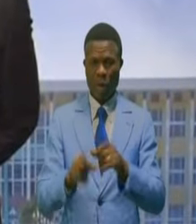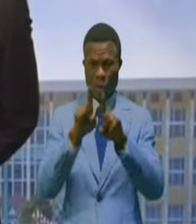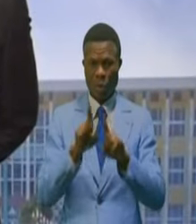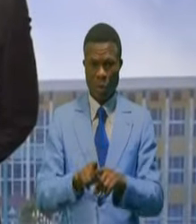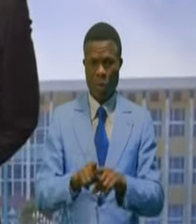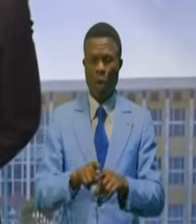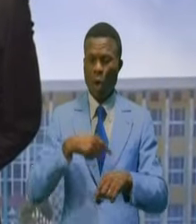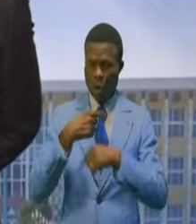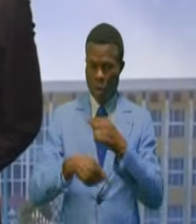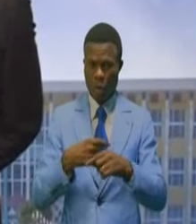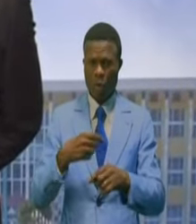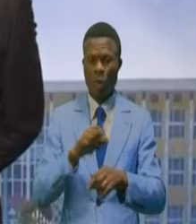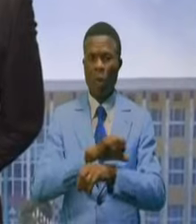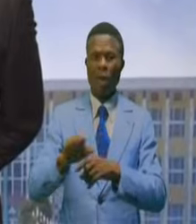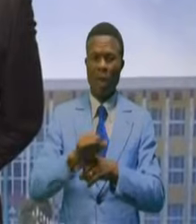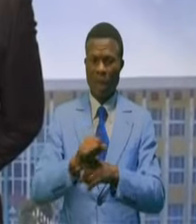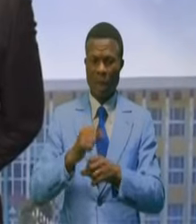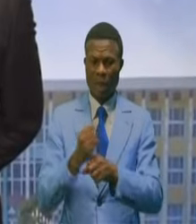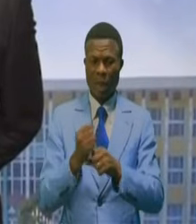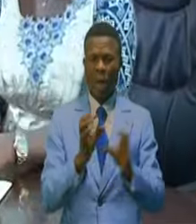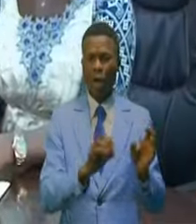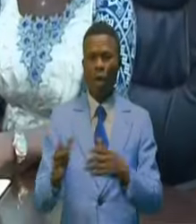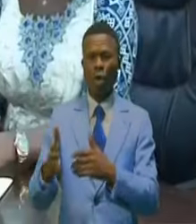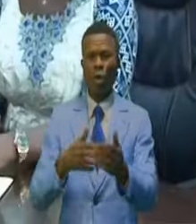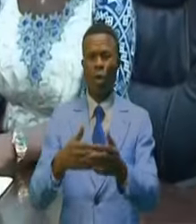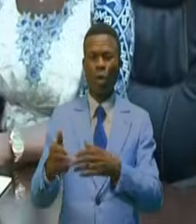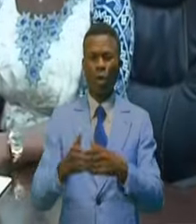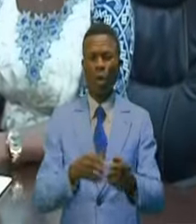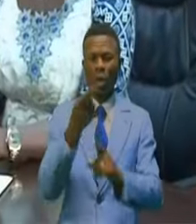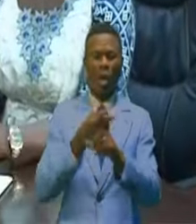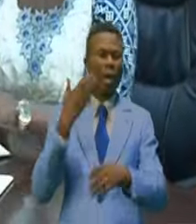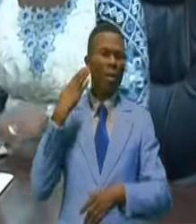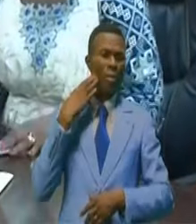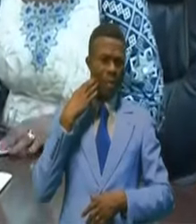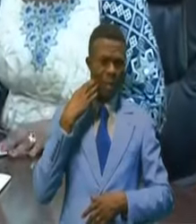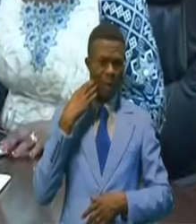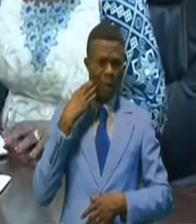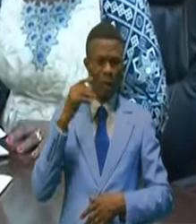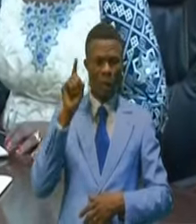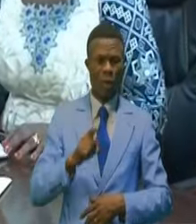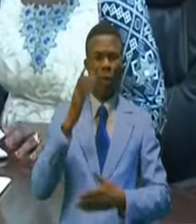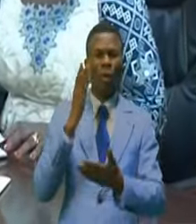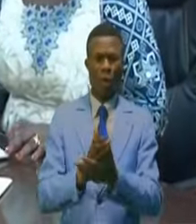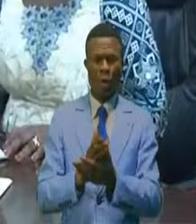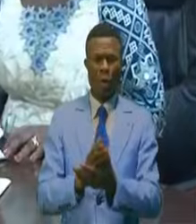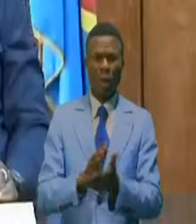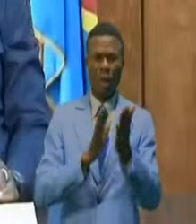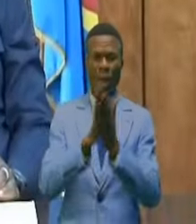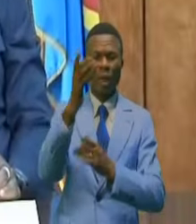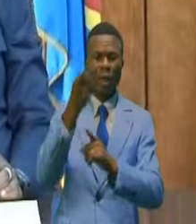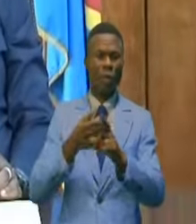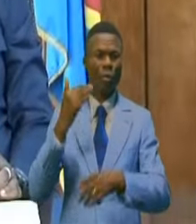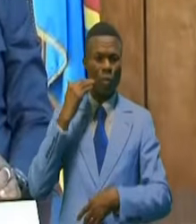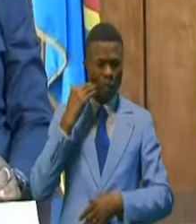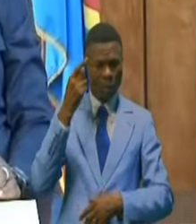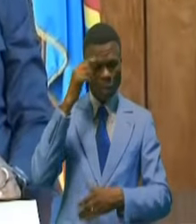nous enclenchons avec la session ordinaire de mars qui doit prendre fin le 15 juin. Sur